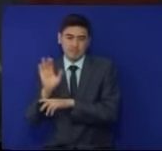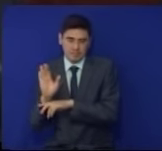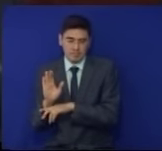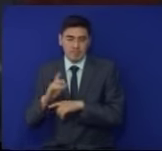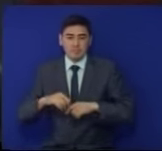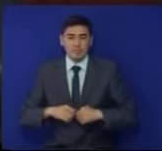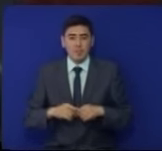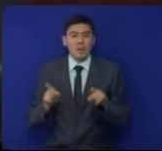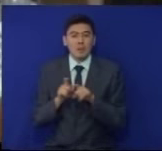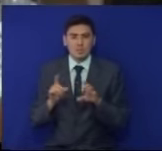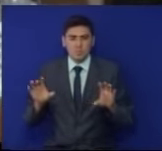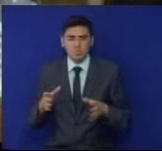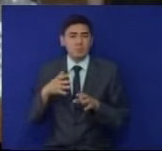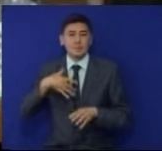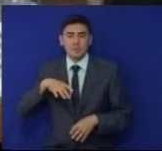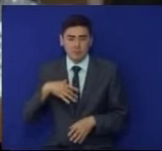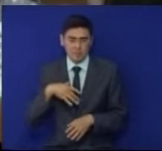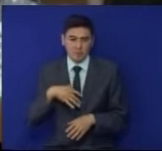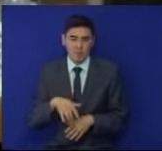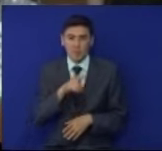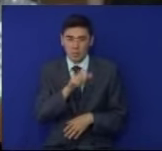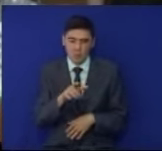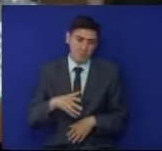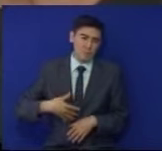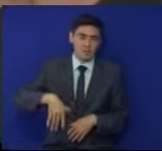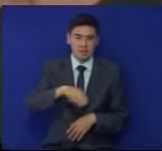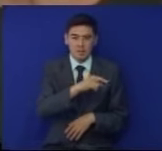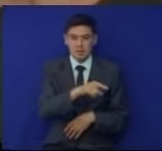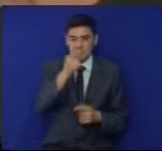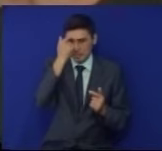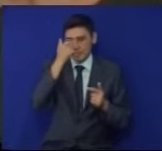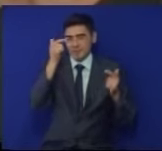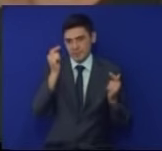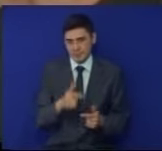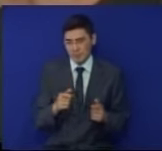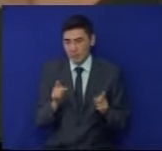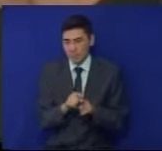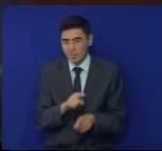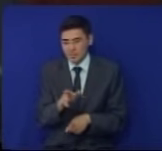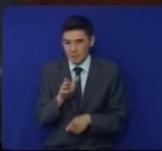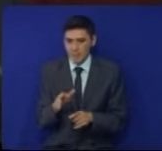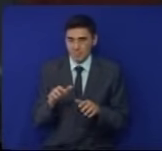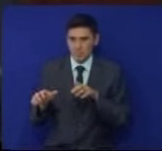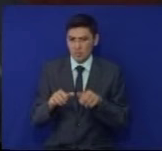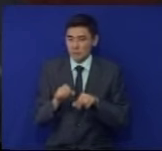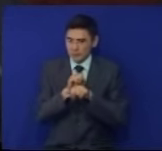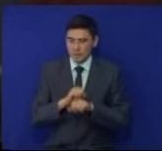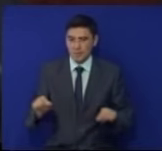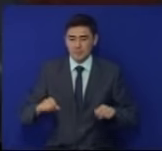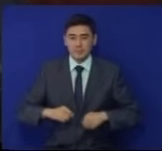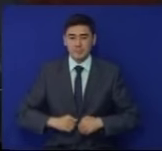встречи проводятся в первую очередь для того, чтобы проинформировать госслужащих и не допустить коррупционных действий с их стороны. Борьба с